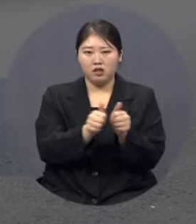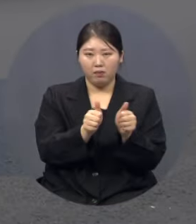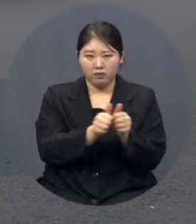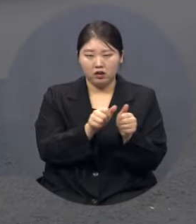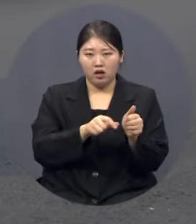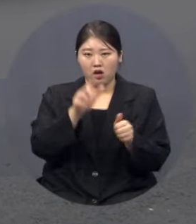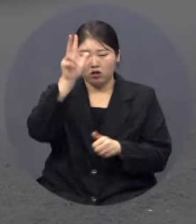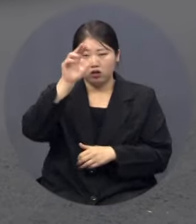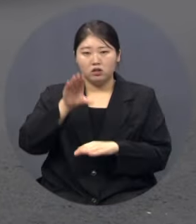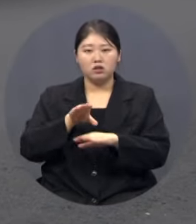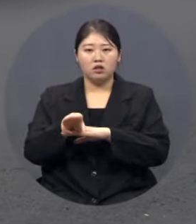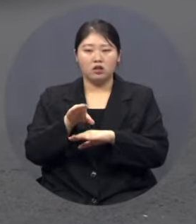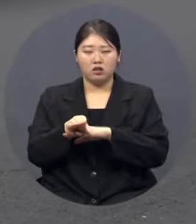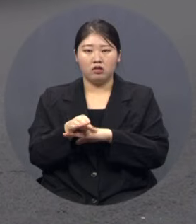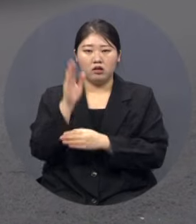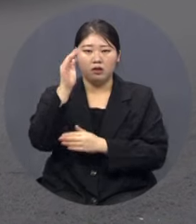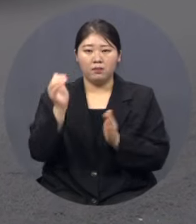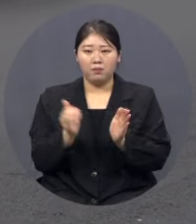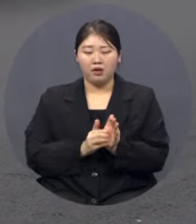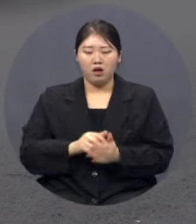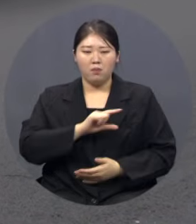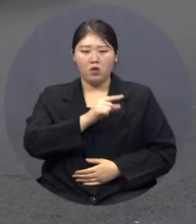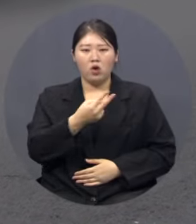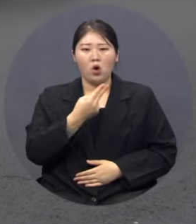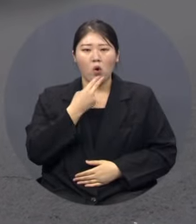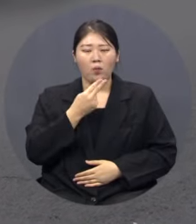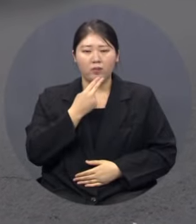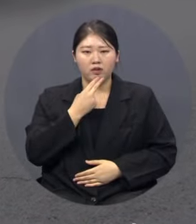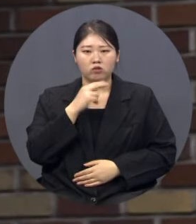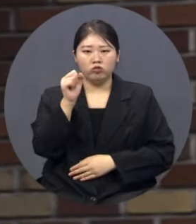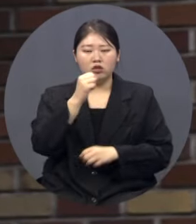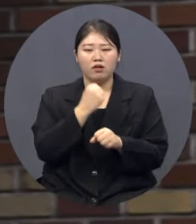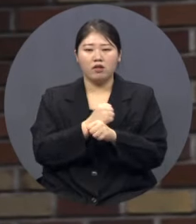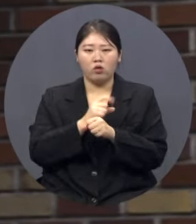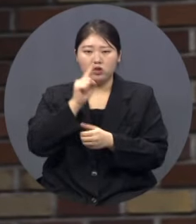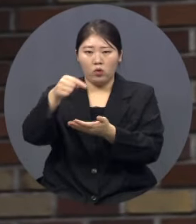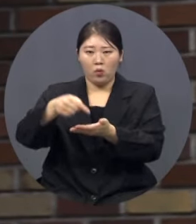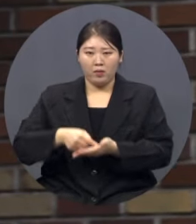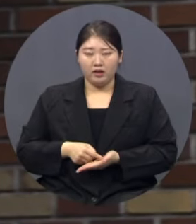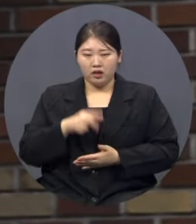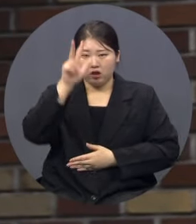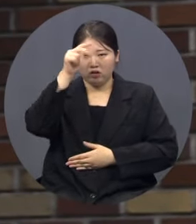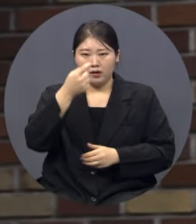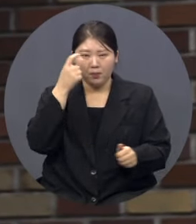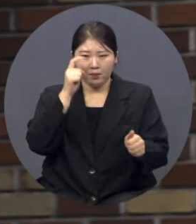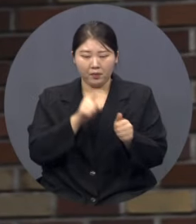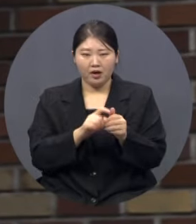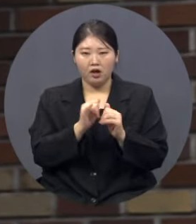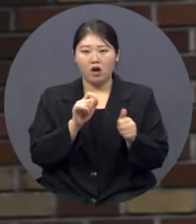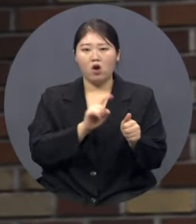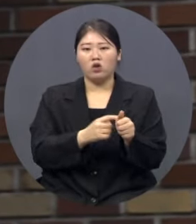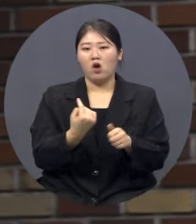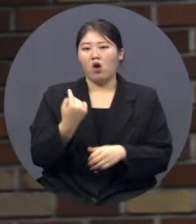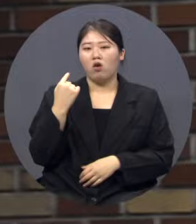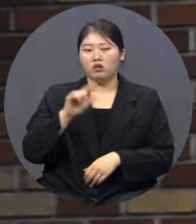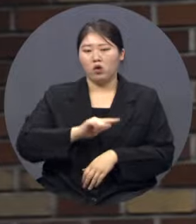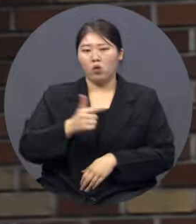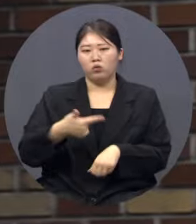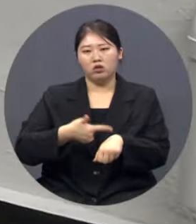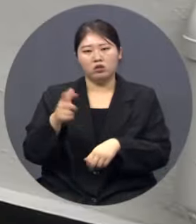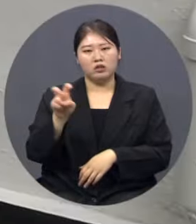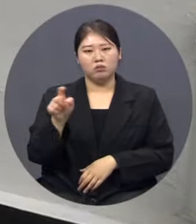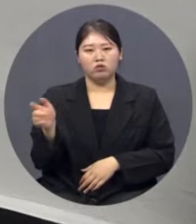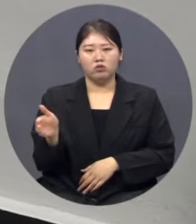얘기했었는데. 무면허 운전 신고를 받고 출동한 경찰이 식당으로 들어간 용의자들을 발견한 건 어제 오후 6시